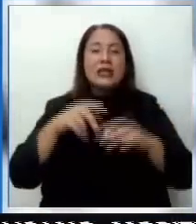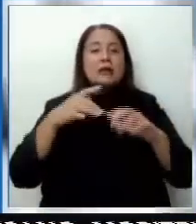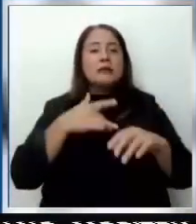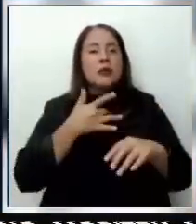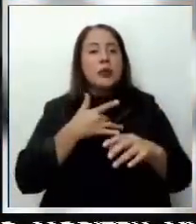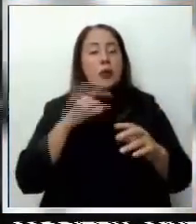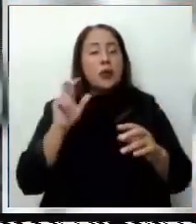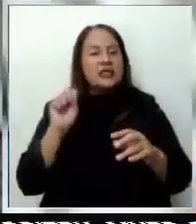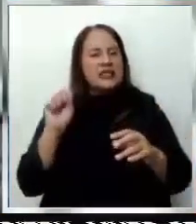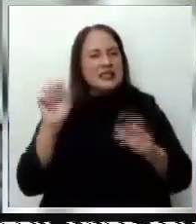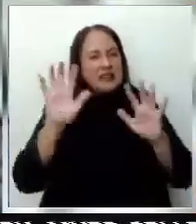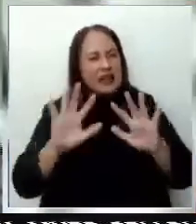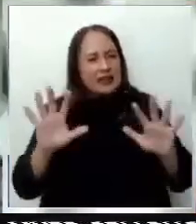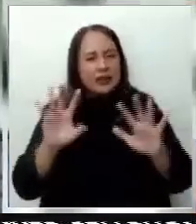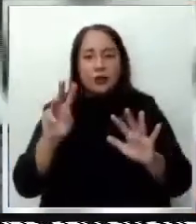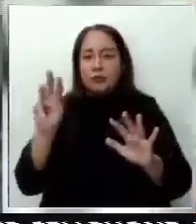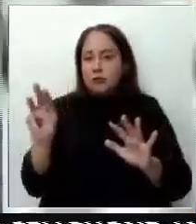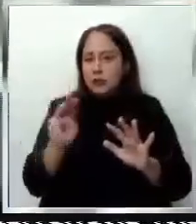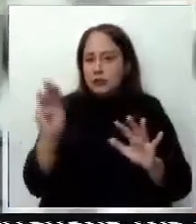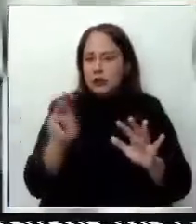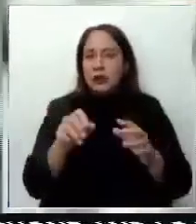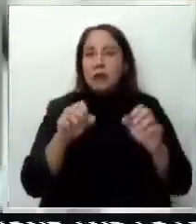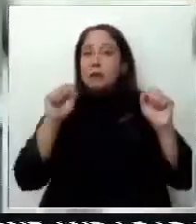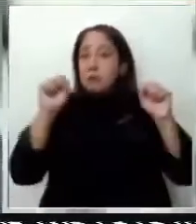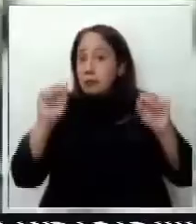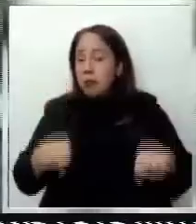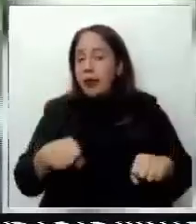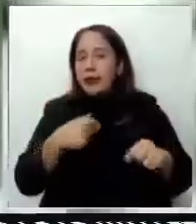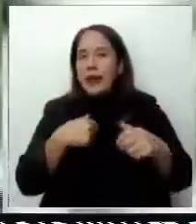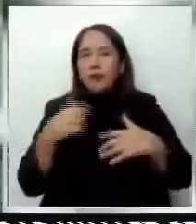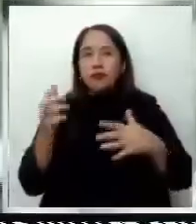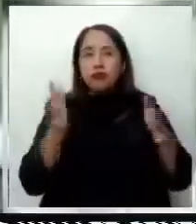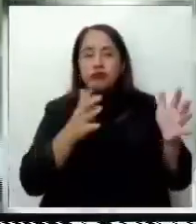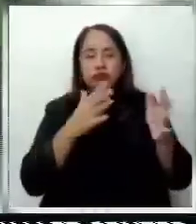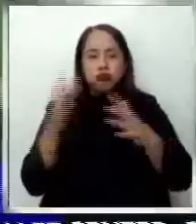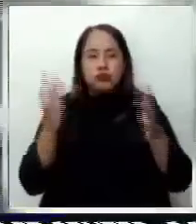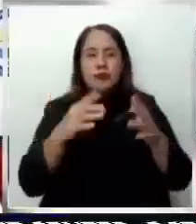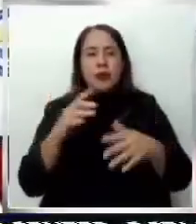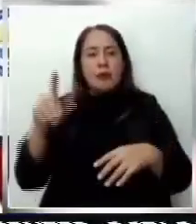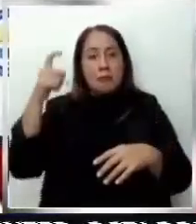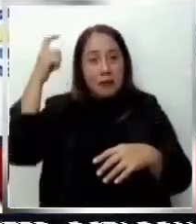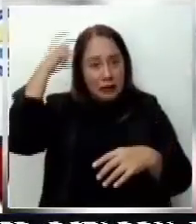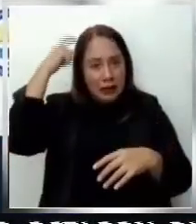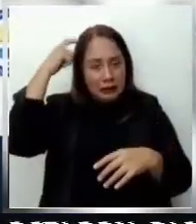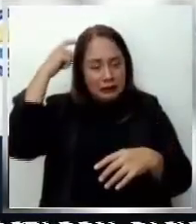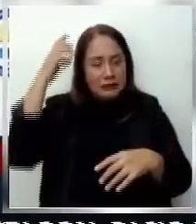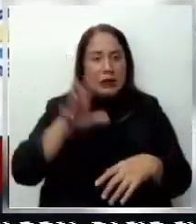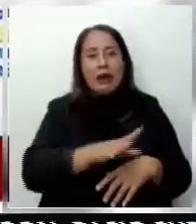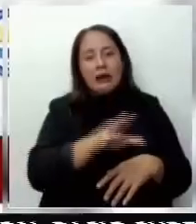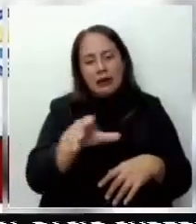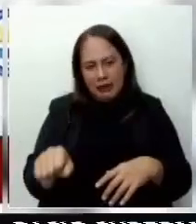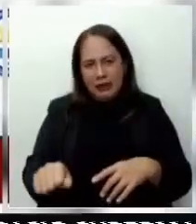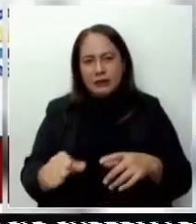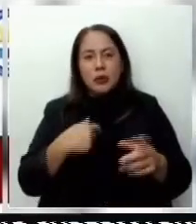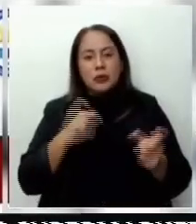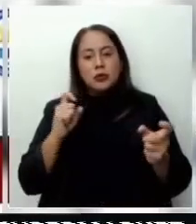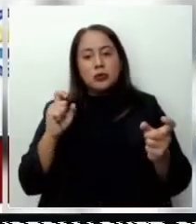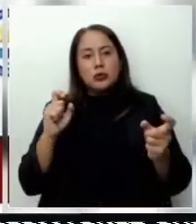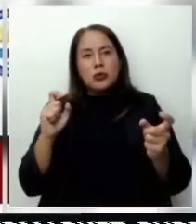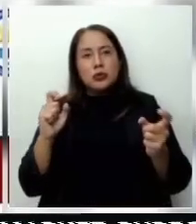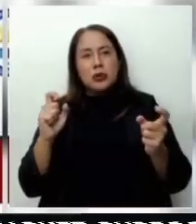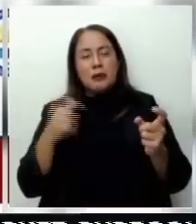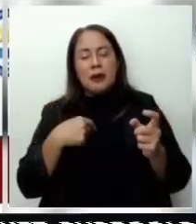sa Lunes. Maaari rin mahagip ng hangin ng bagyo ang Batanes at Cagayan. Nagpe-preposition po tayo ng mga relief items